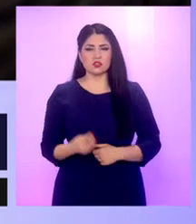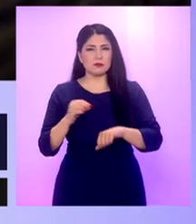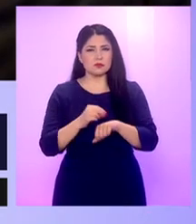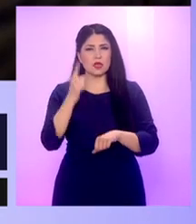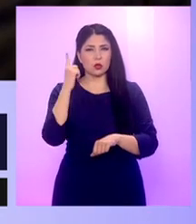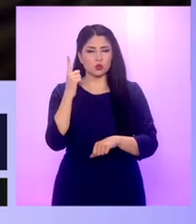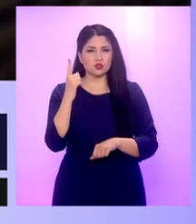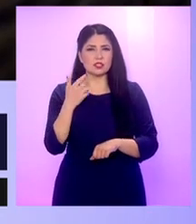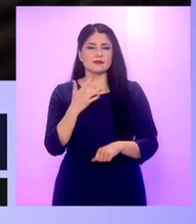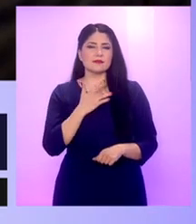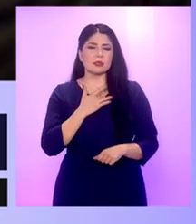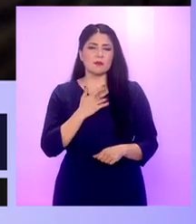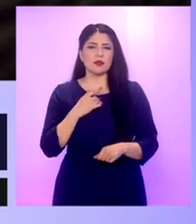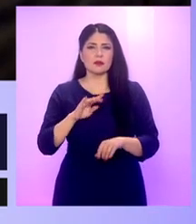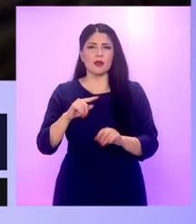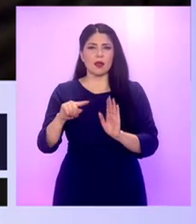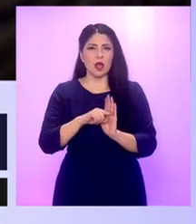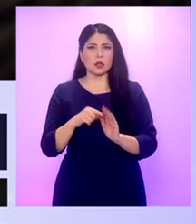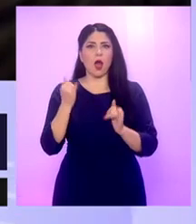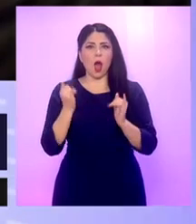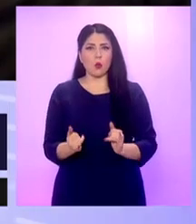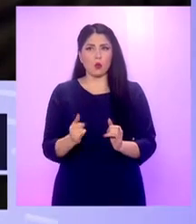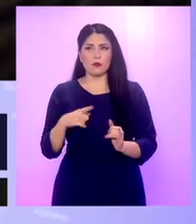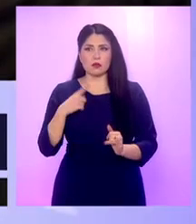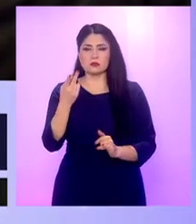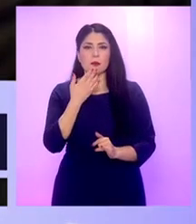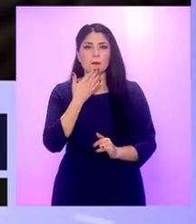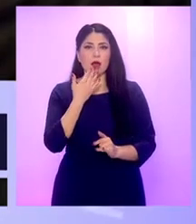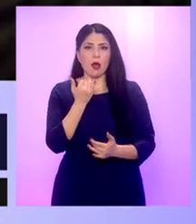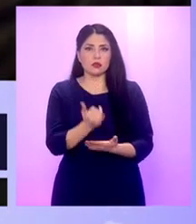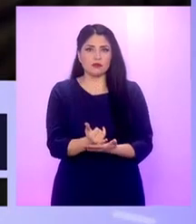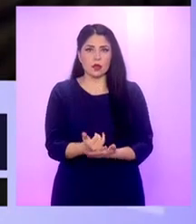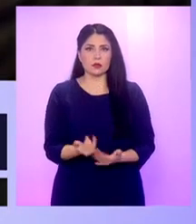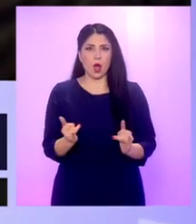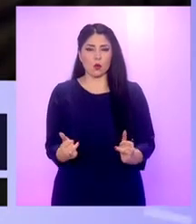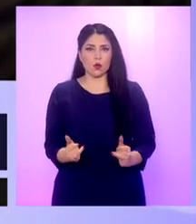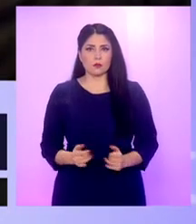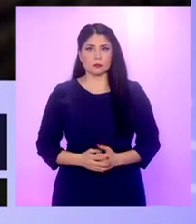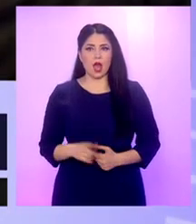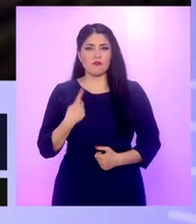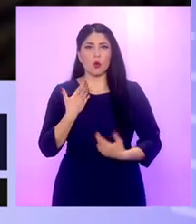indus atunci USR-ul ar fi confirmat acum. Ar fi un gest